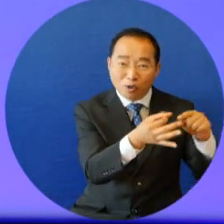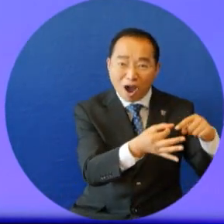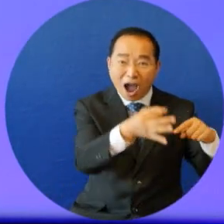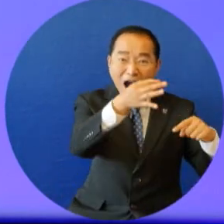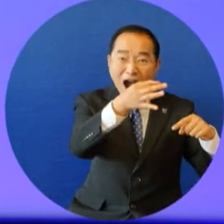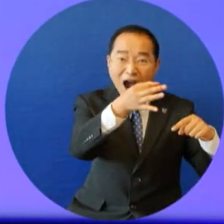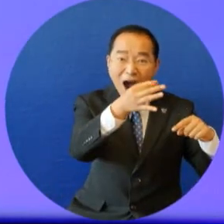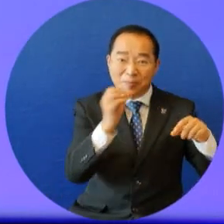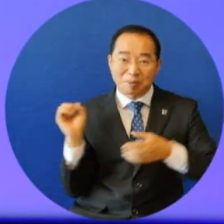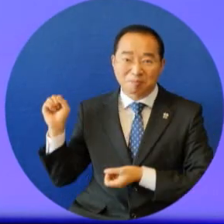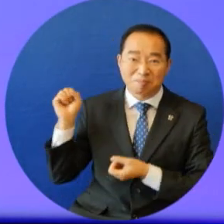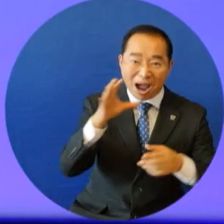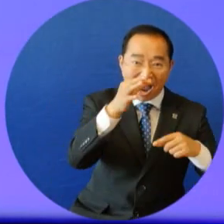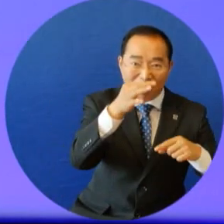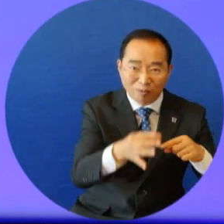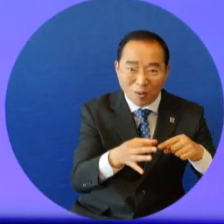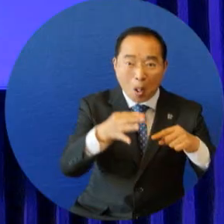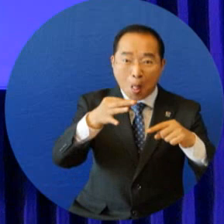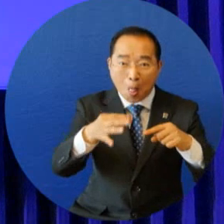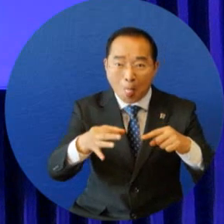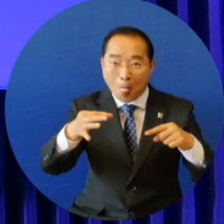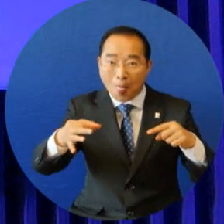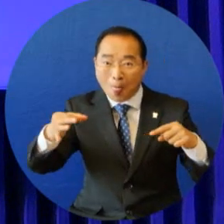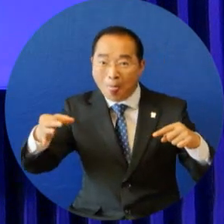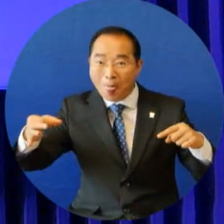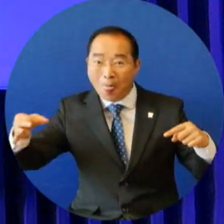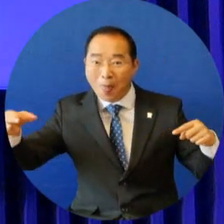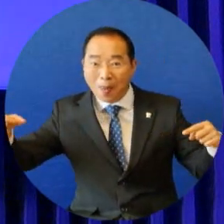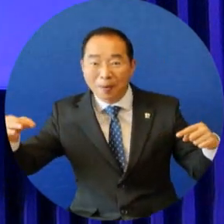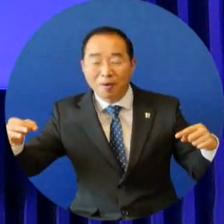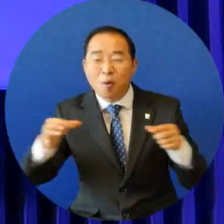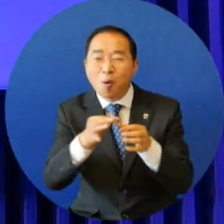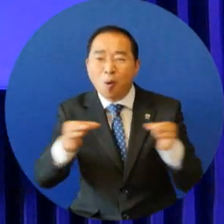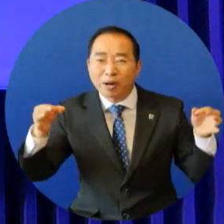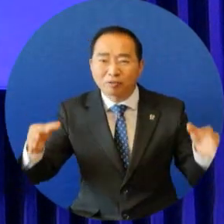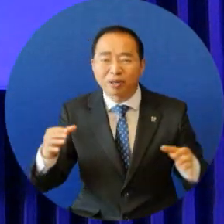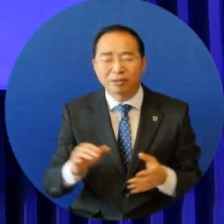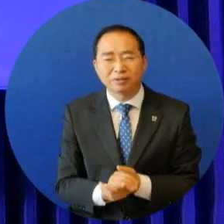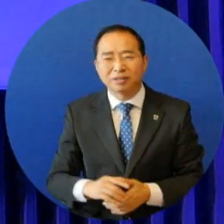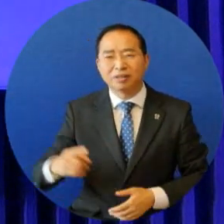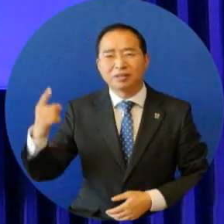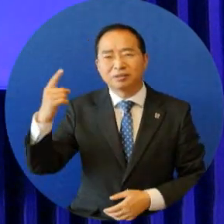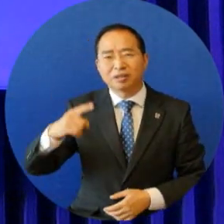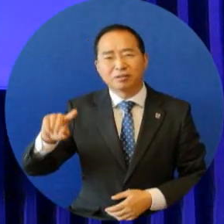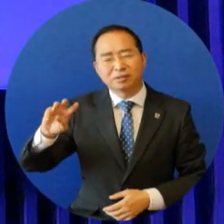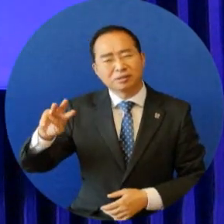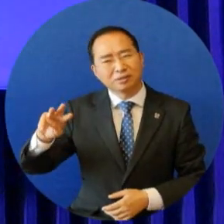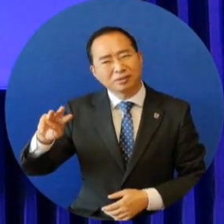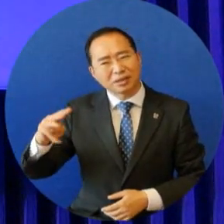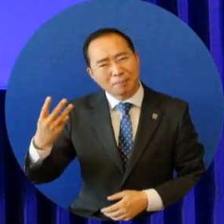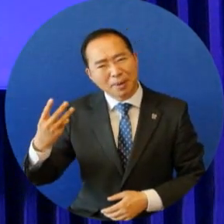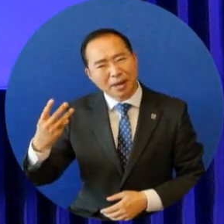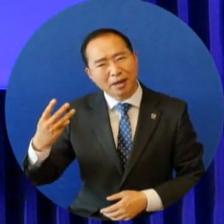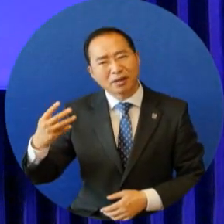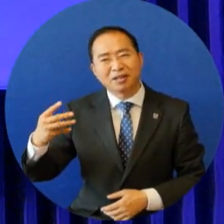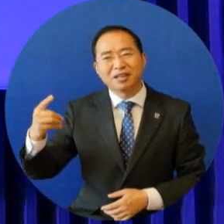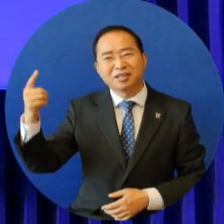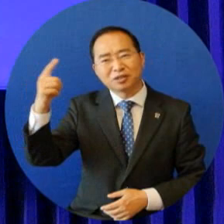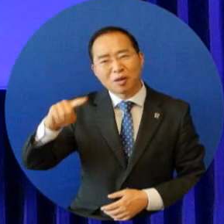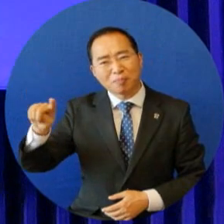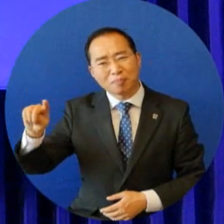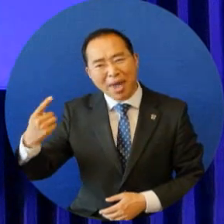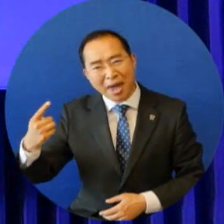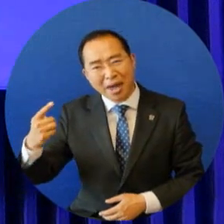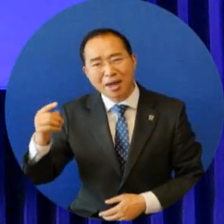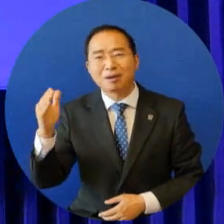금값을 일정 밴드에 가둬버립니다. 그래서 오랜 기간 온스당 1350불에서 1100불